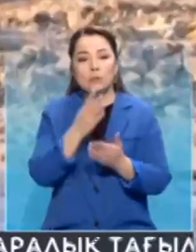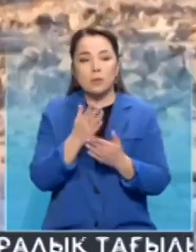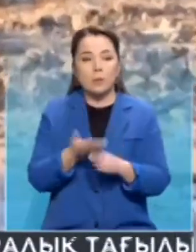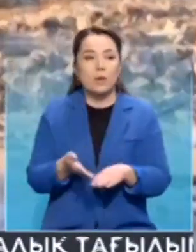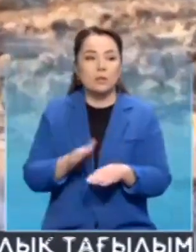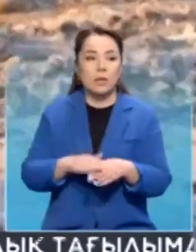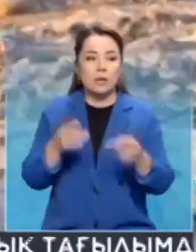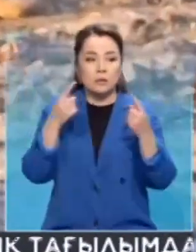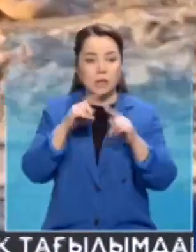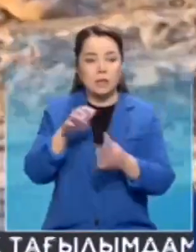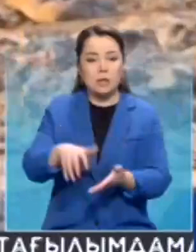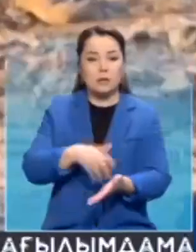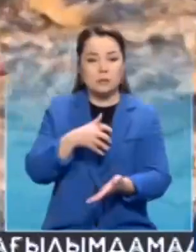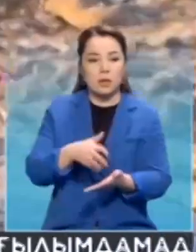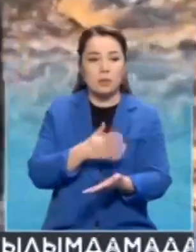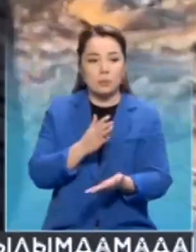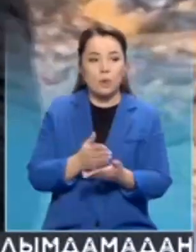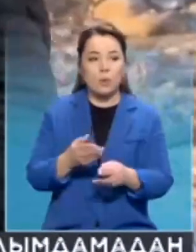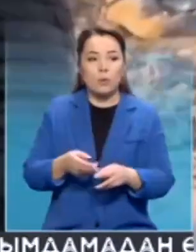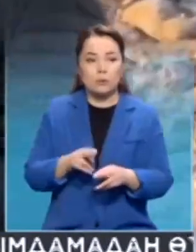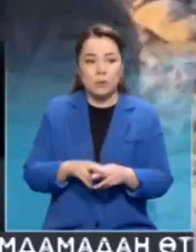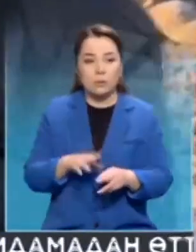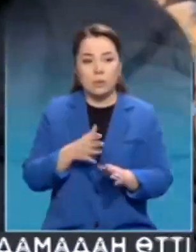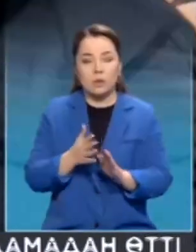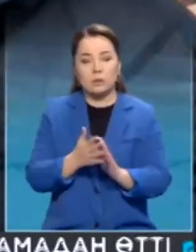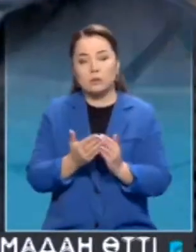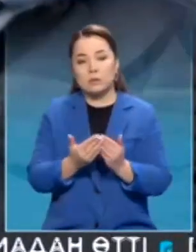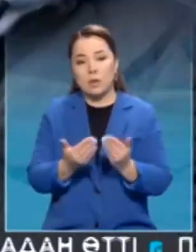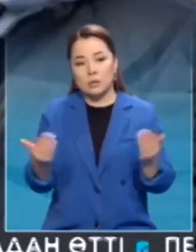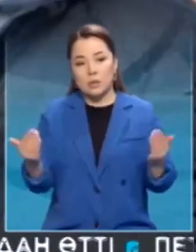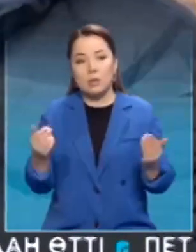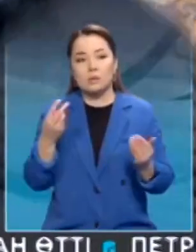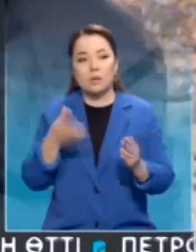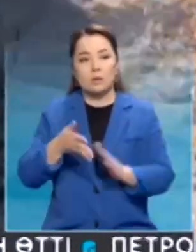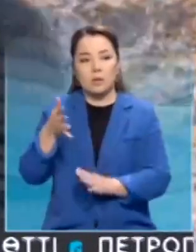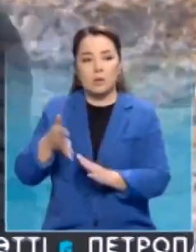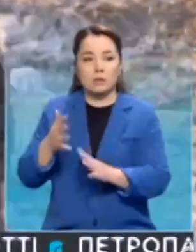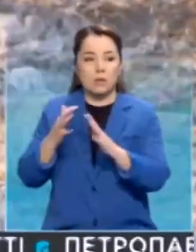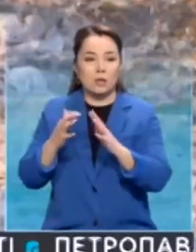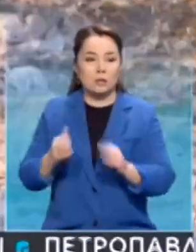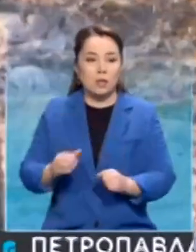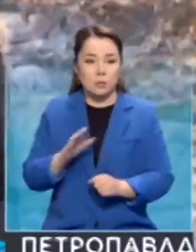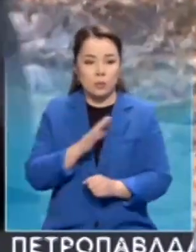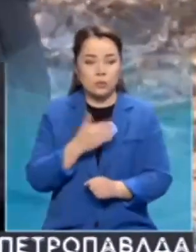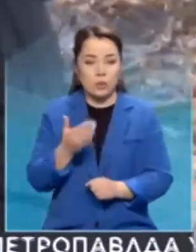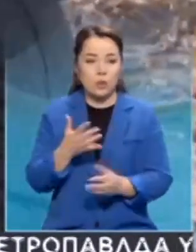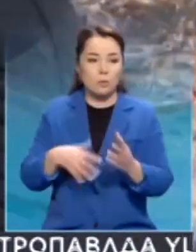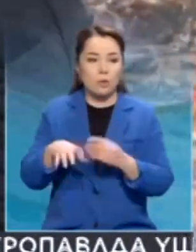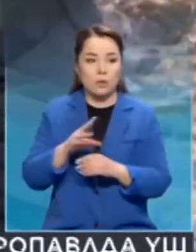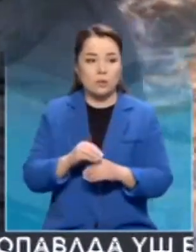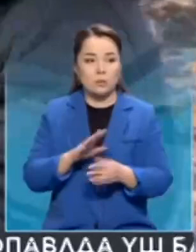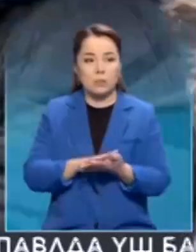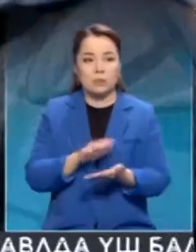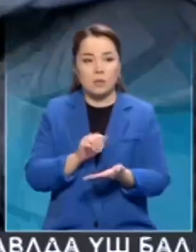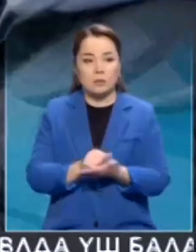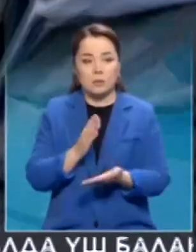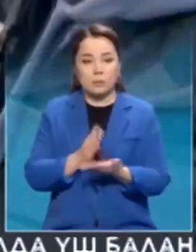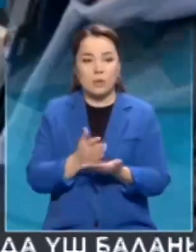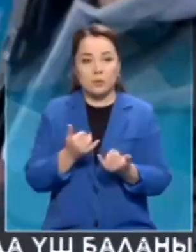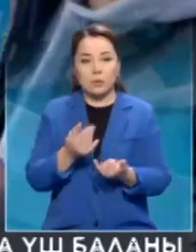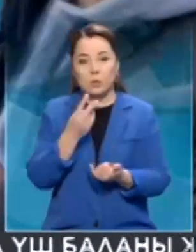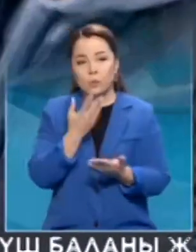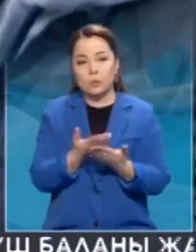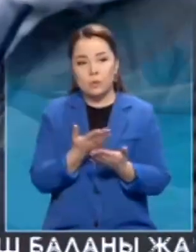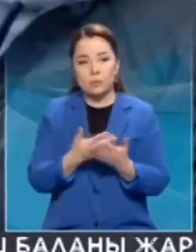ауыр техника жұмыс істеп жатыр. Міне, мына жерде қатарынан тұрған бірнеше ғимарат құлаған, барлығының саутамтығы жоқ, ал әр жақта